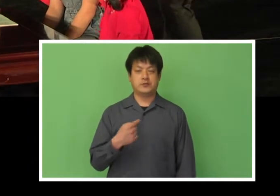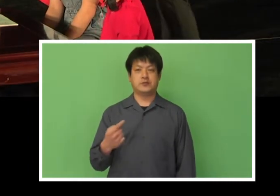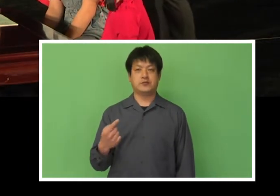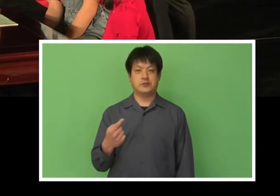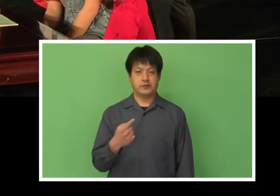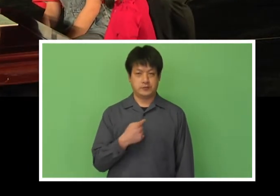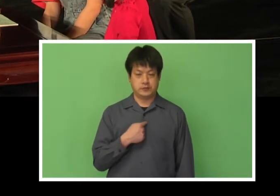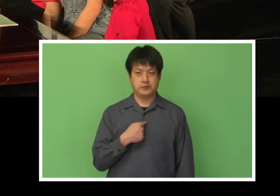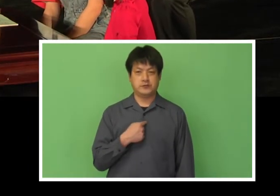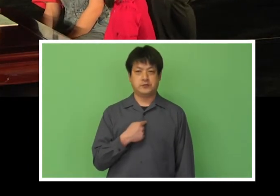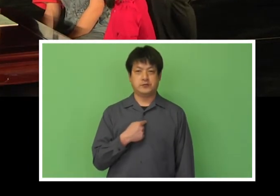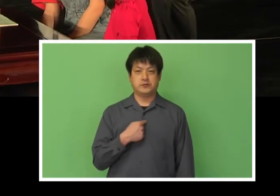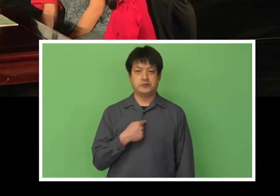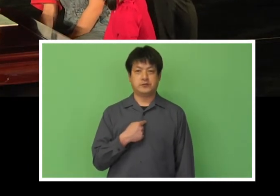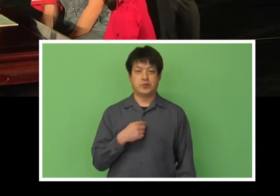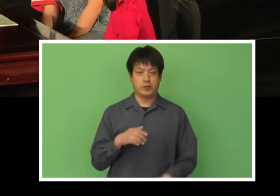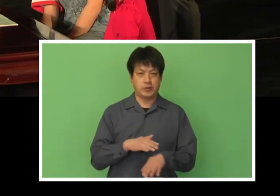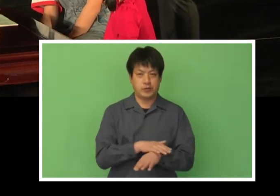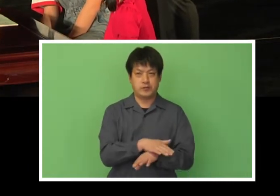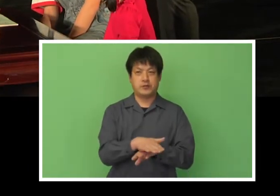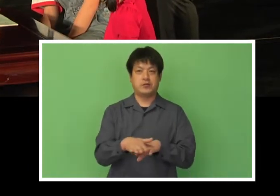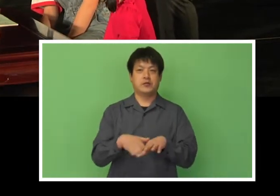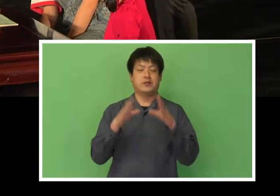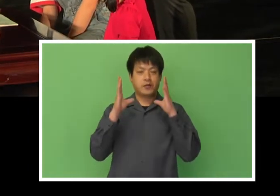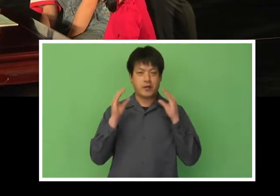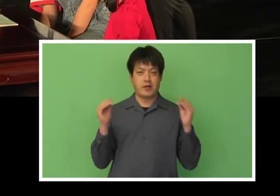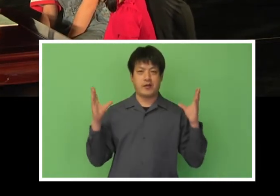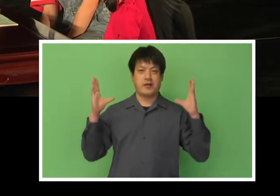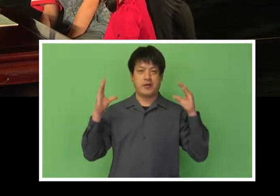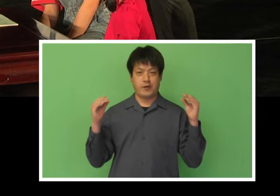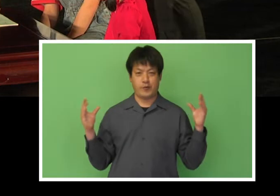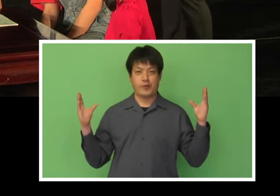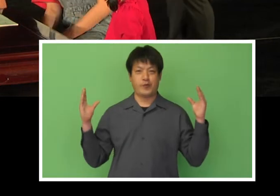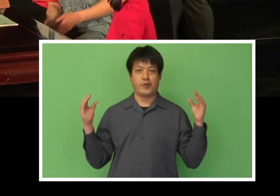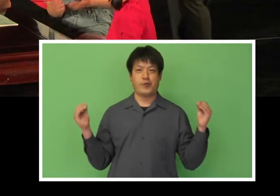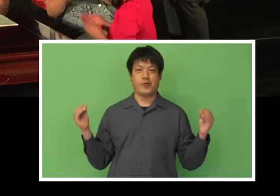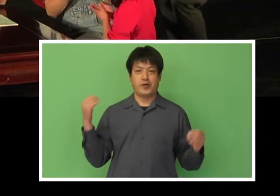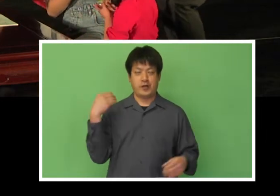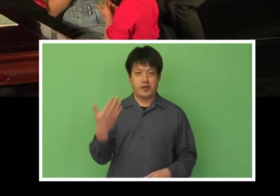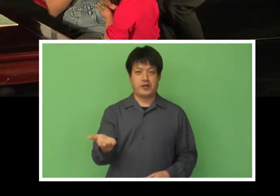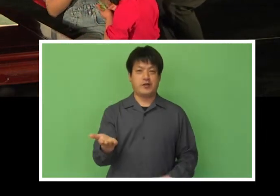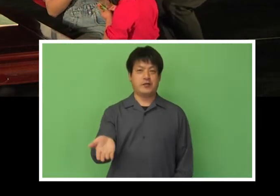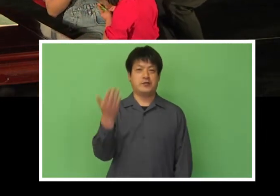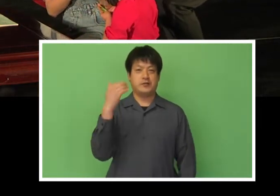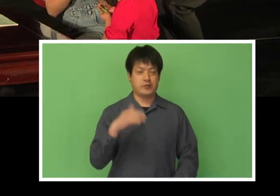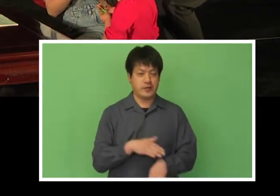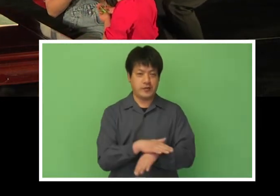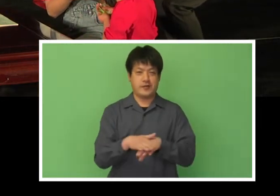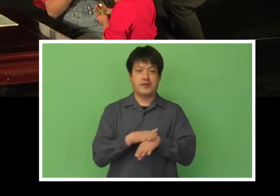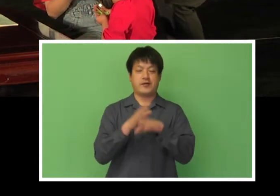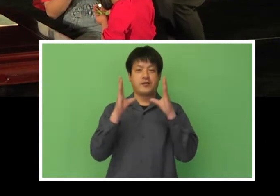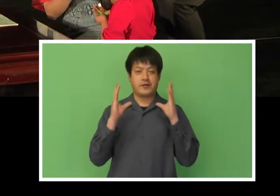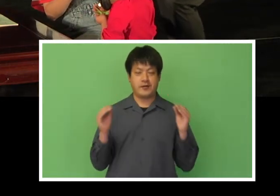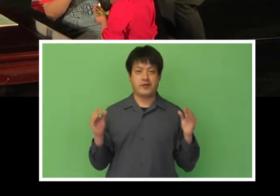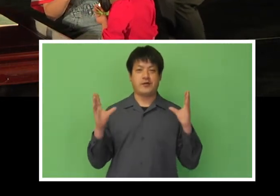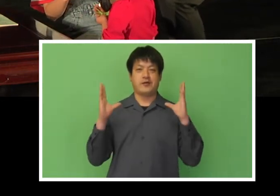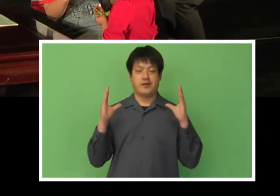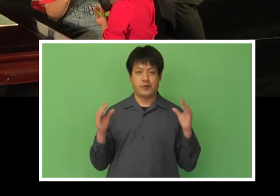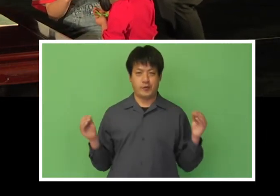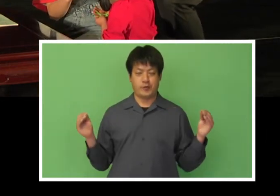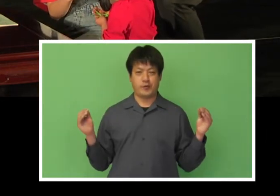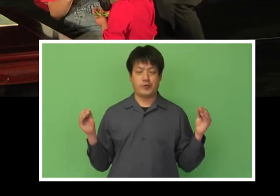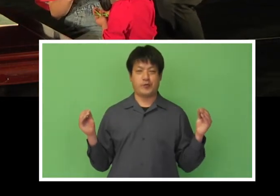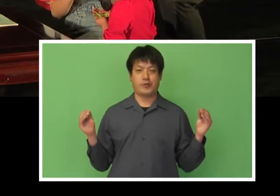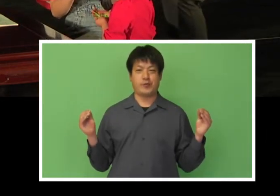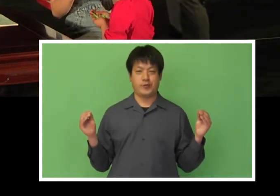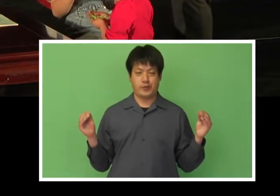って、私も笑顔、 あなたも